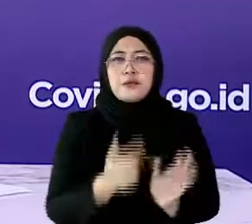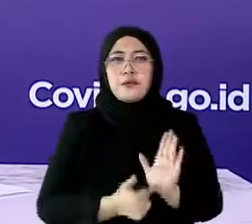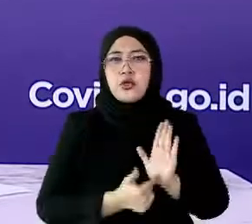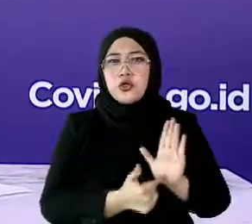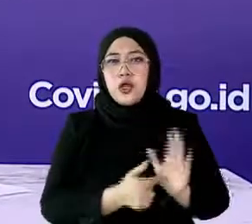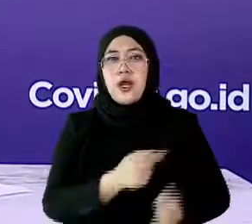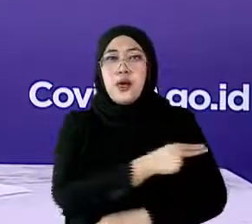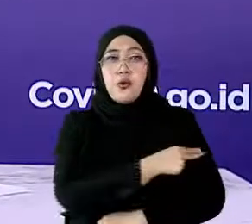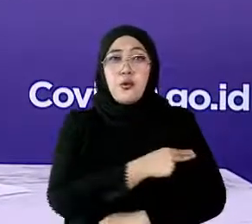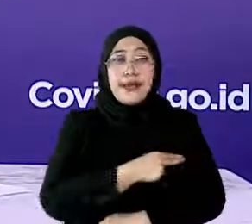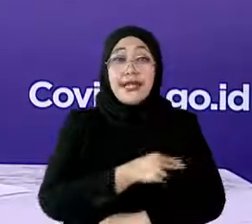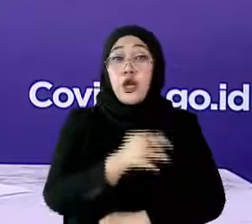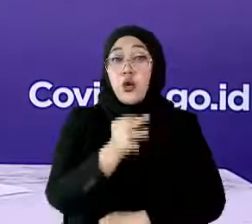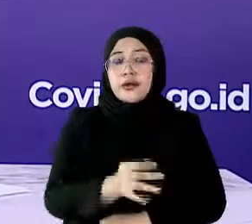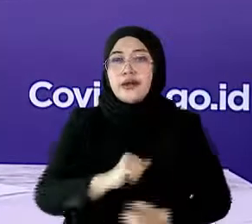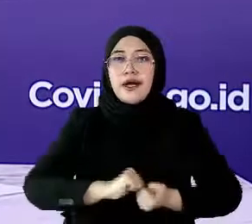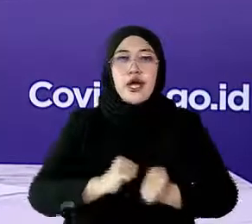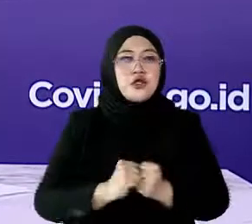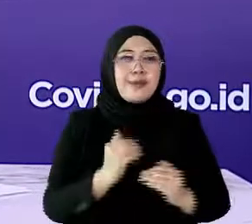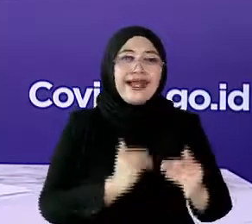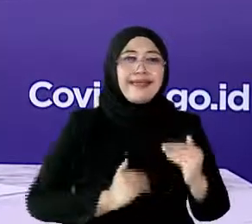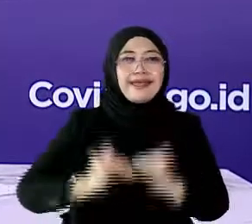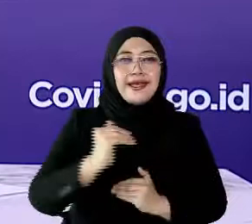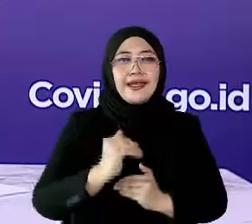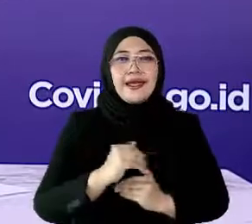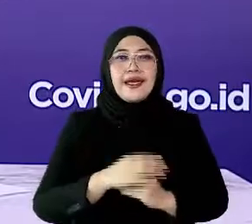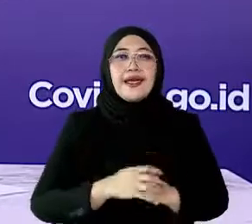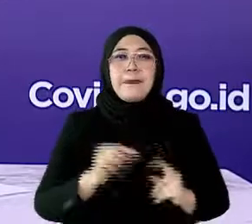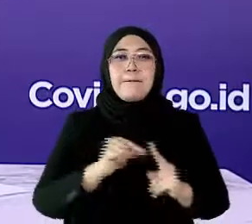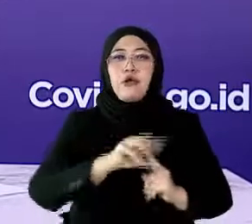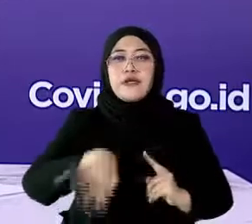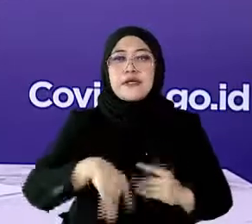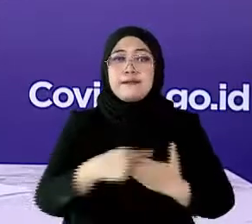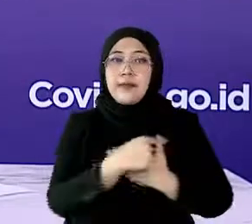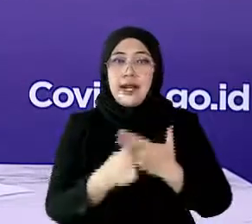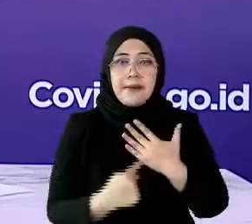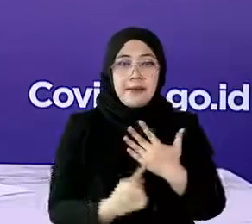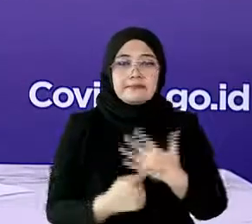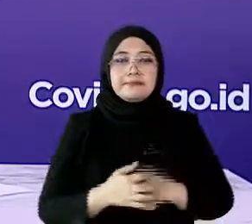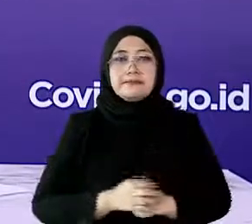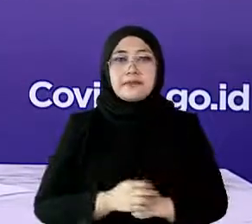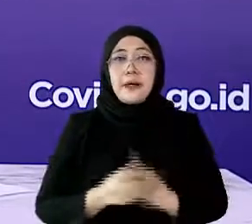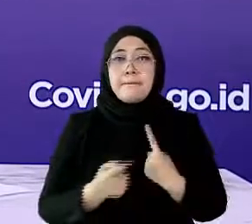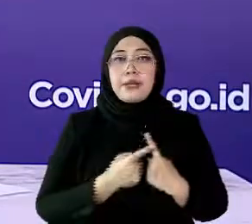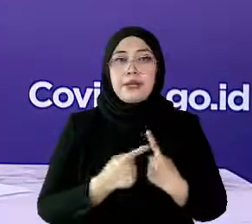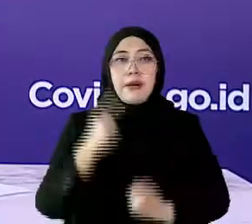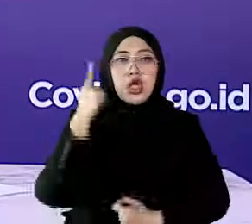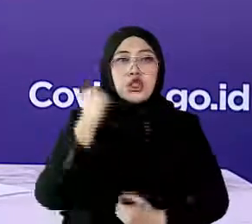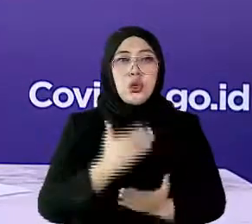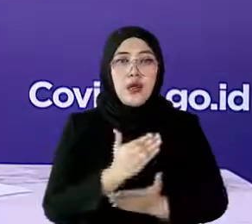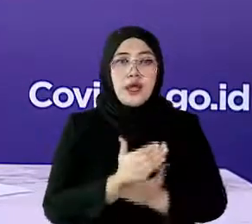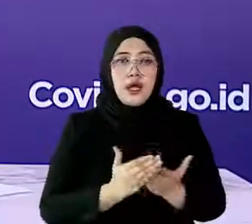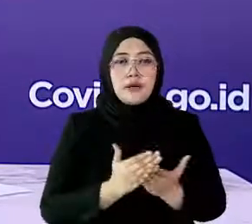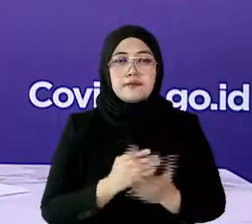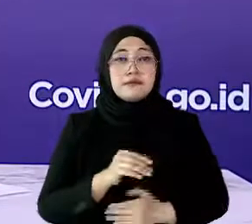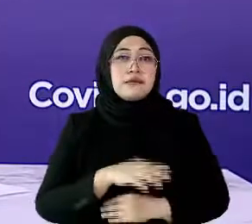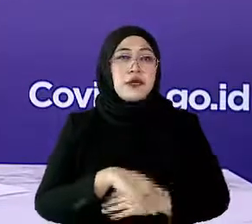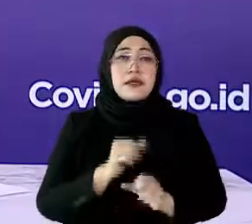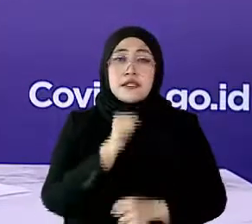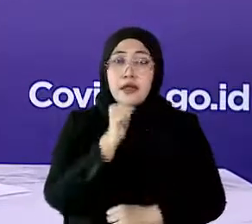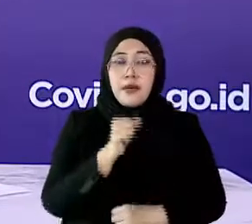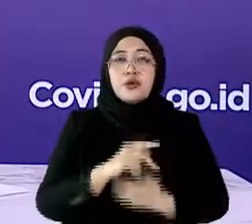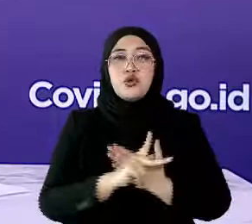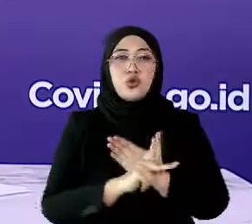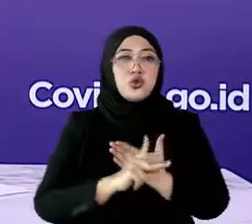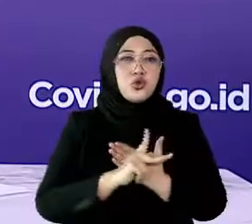kota dengan kenaikan kasus tertinggi di lima provinsi Ini pertama Jawa Tengah dikontribusikan oleh